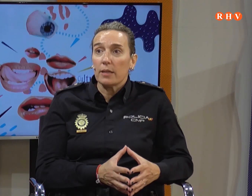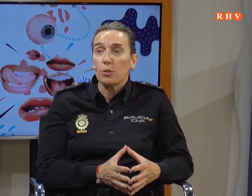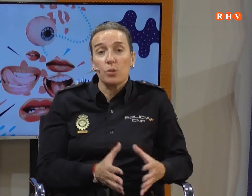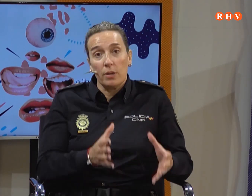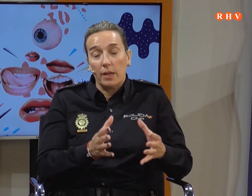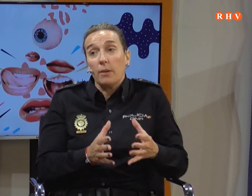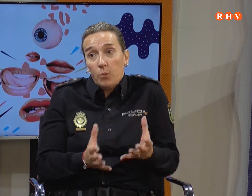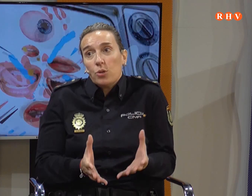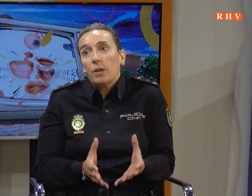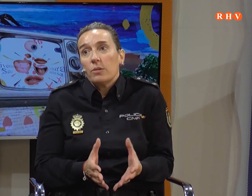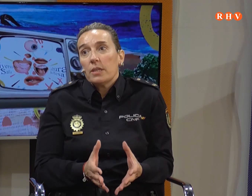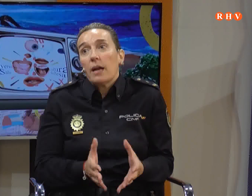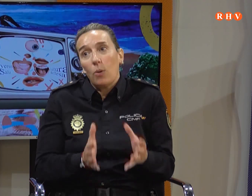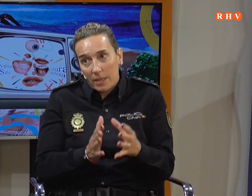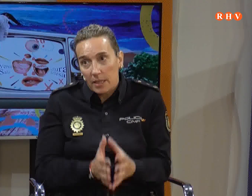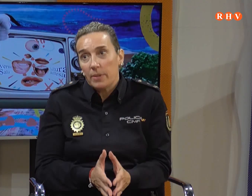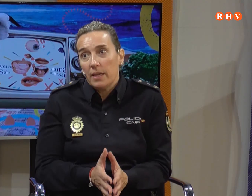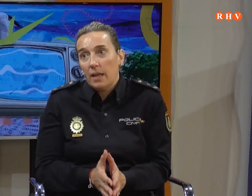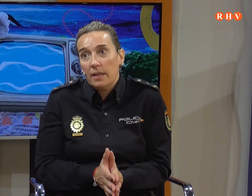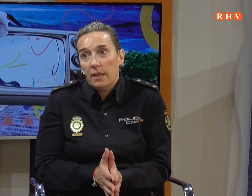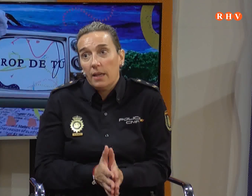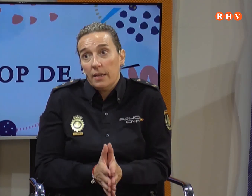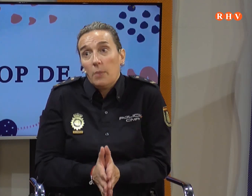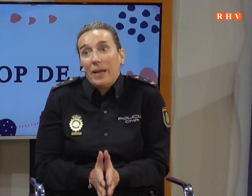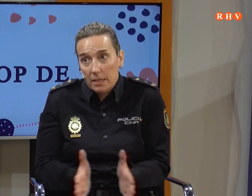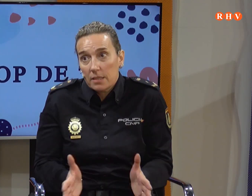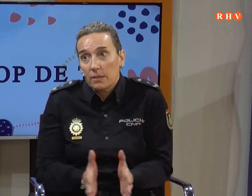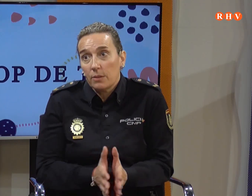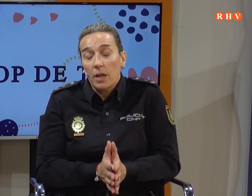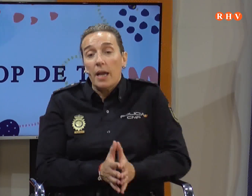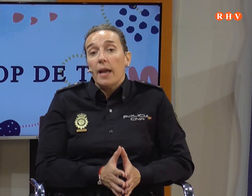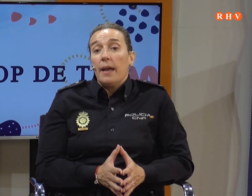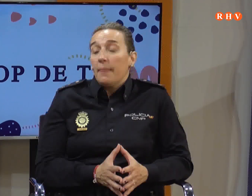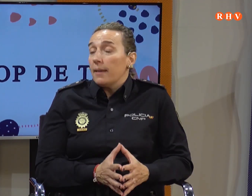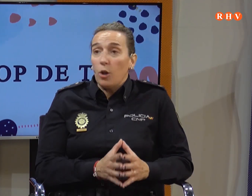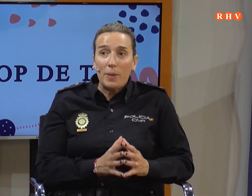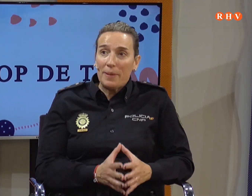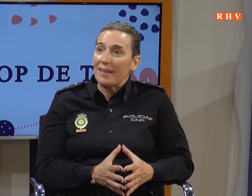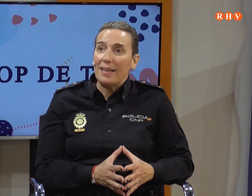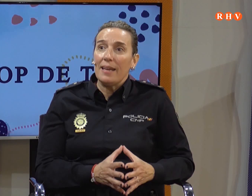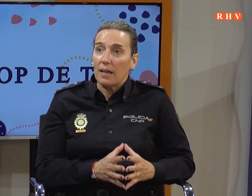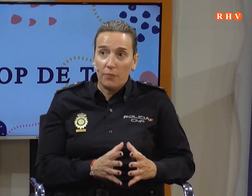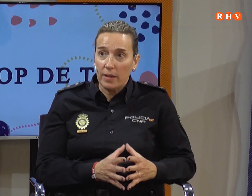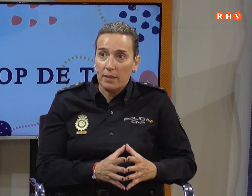tipus de casos ens donem compte ja quan estem en el país. No?